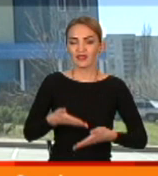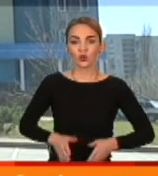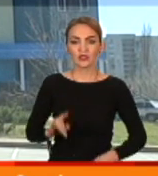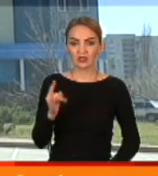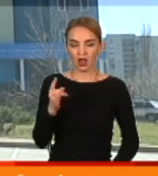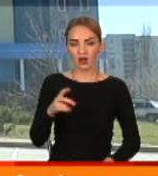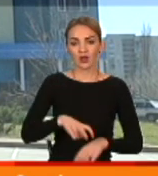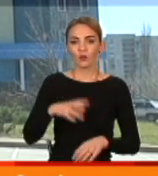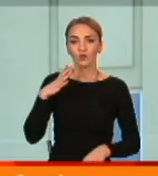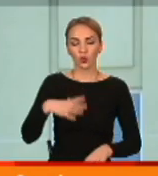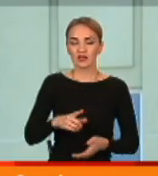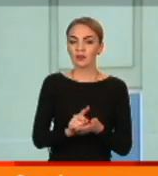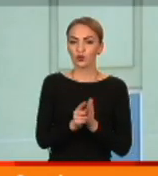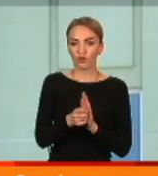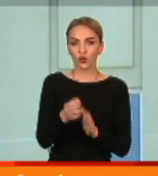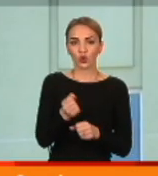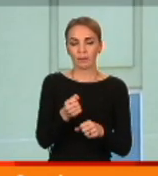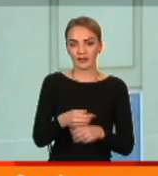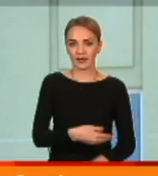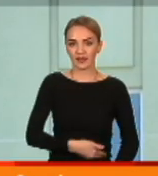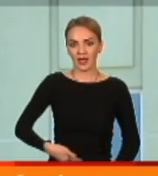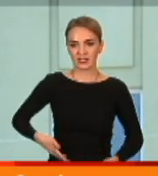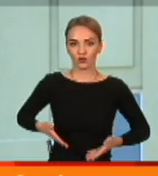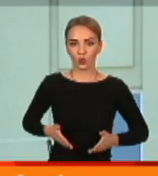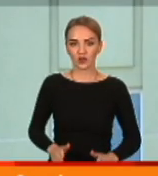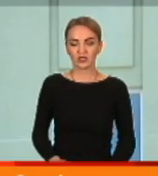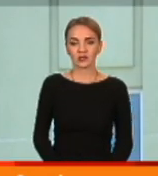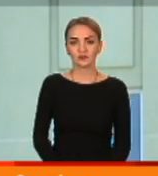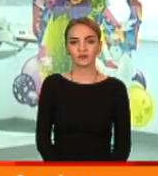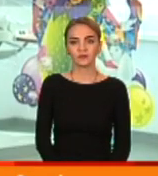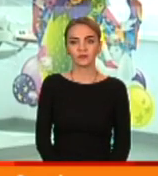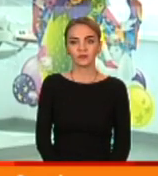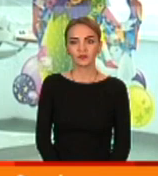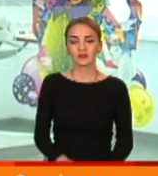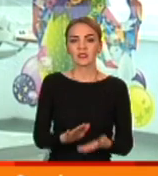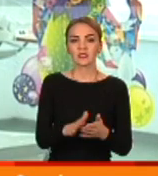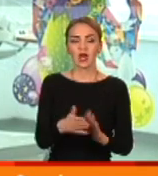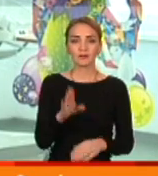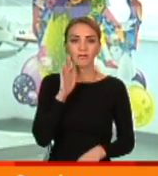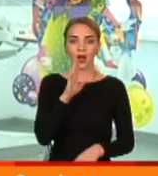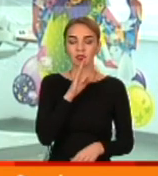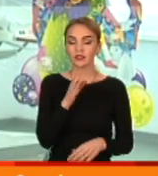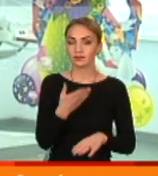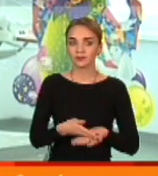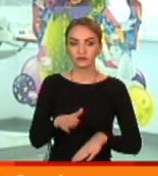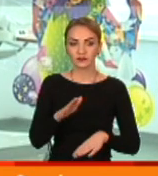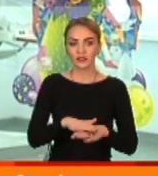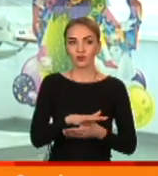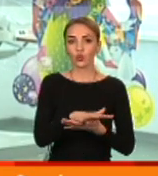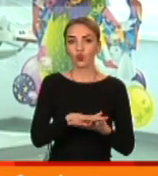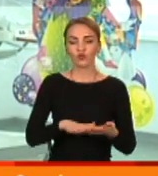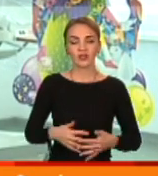дитя, лікарям довелося терміново зробити кесарів розтин. Стан матері настільки тяжкий, що